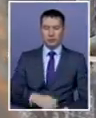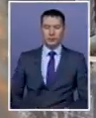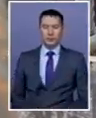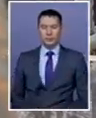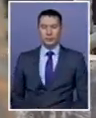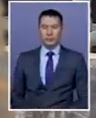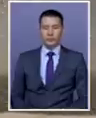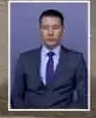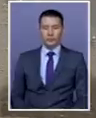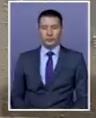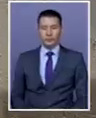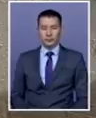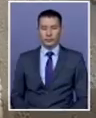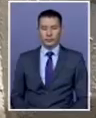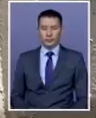қалады.